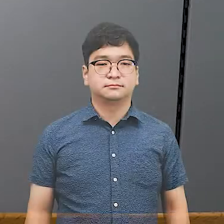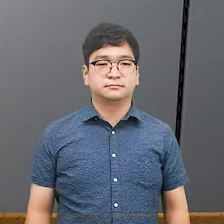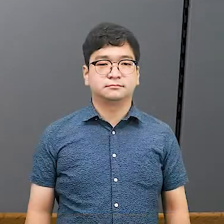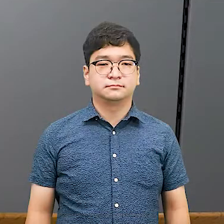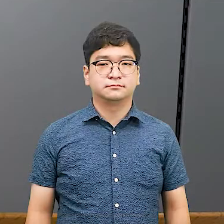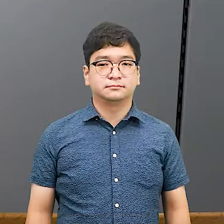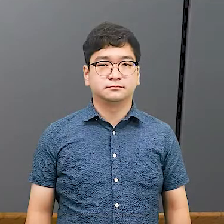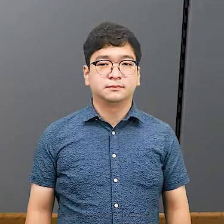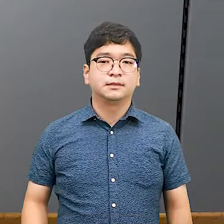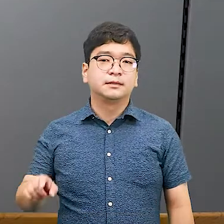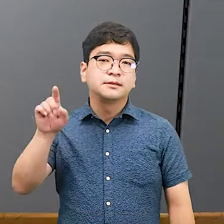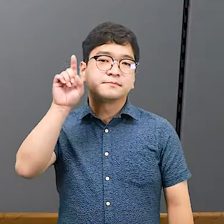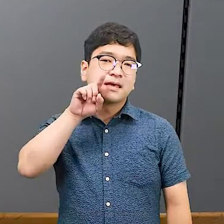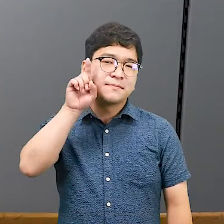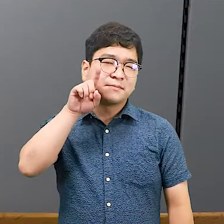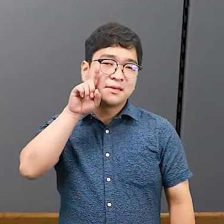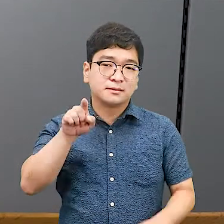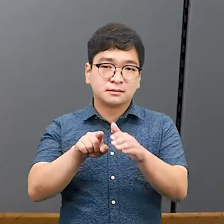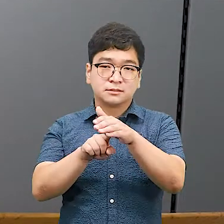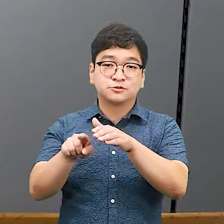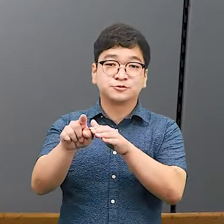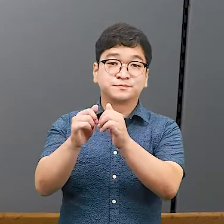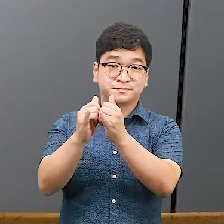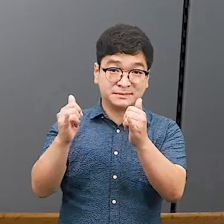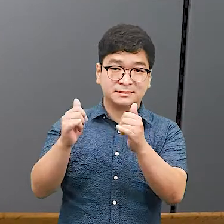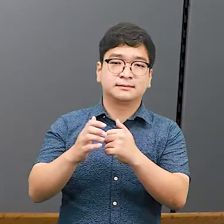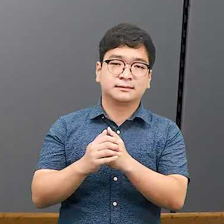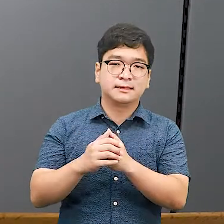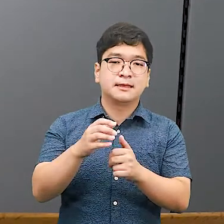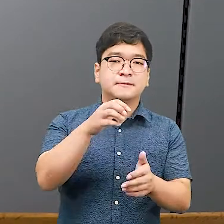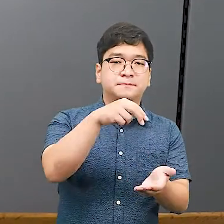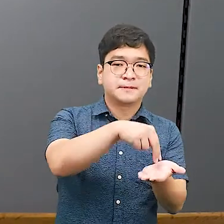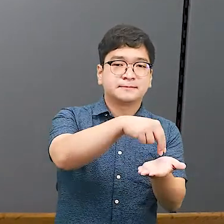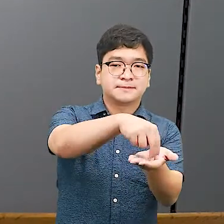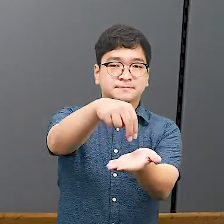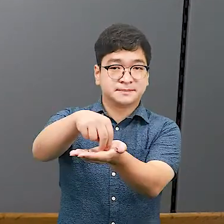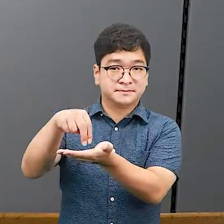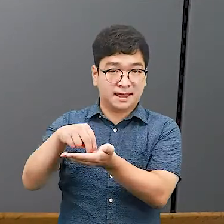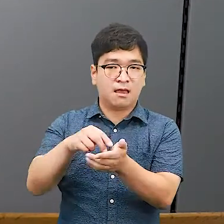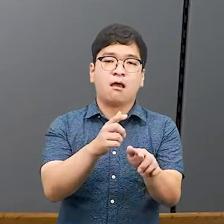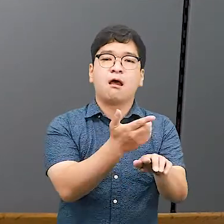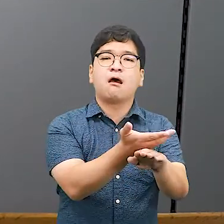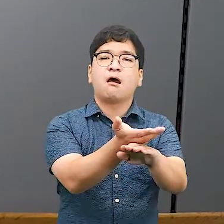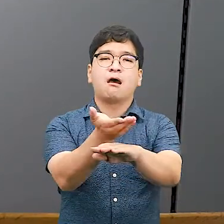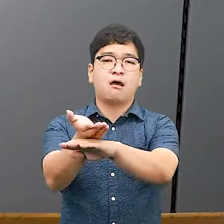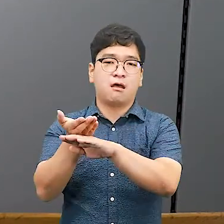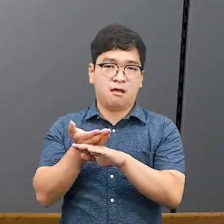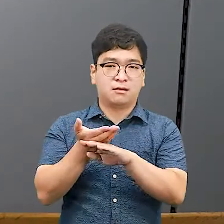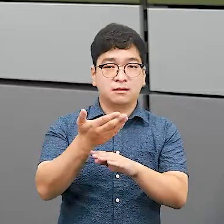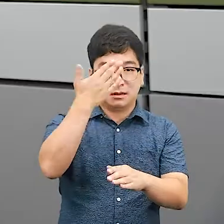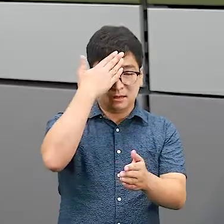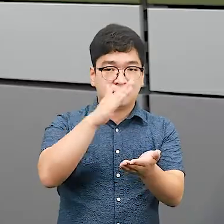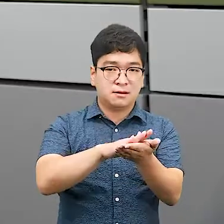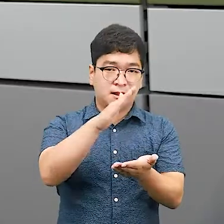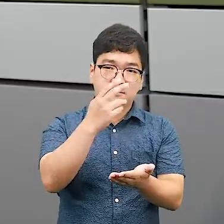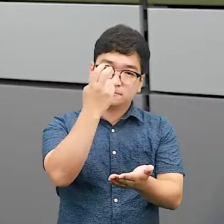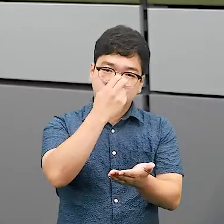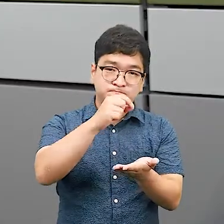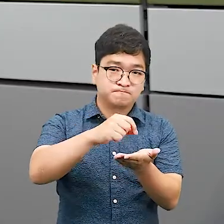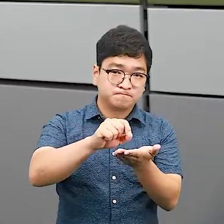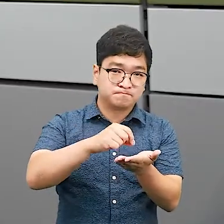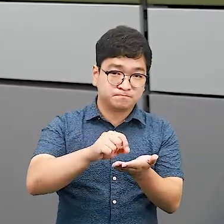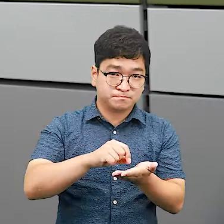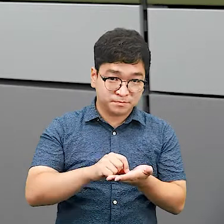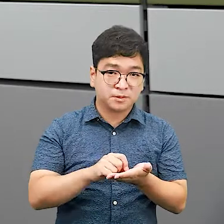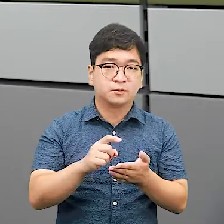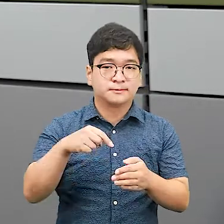여기 매일 오면 이제 그 주인님이 배치하는 거에 따라 다른데요. 발열 체크도 해드리고,